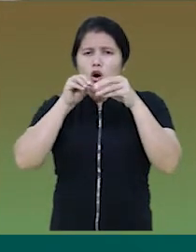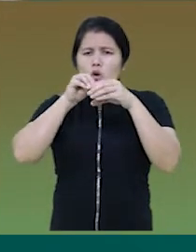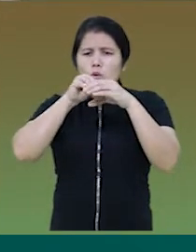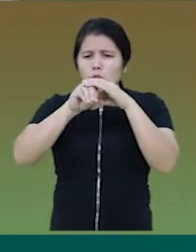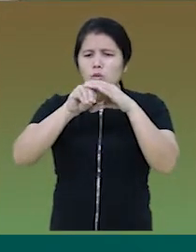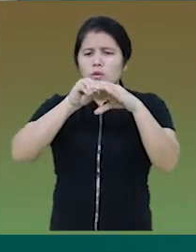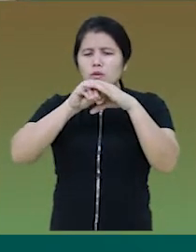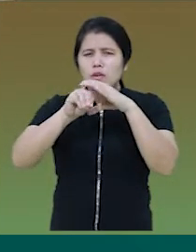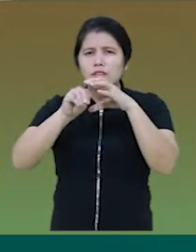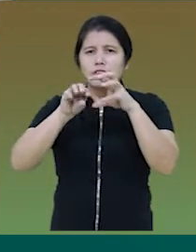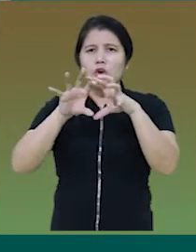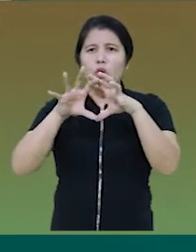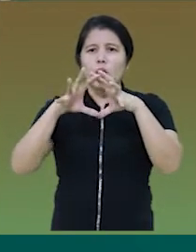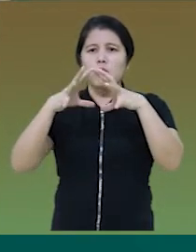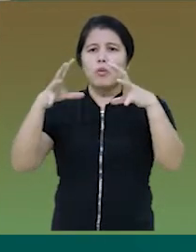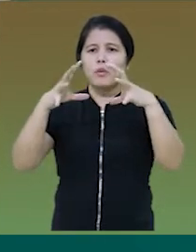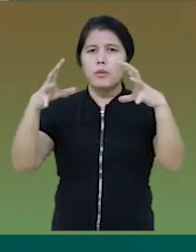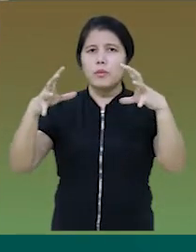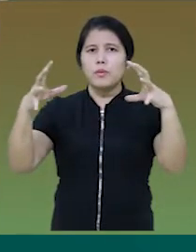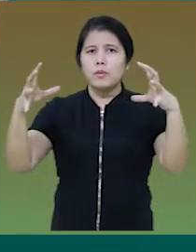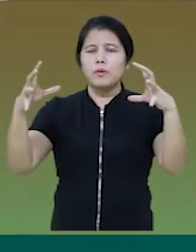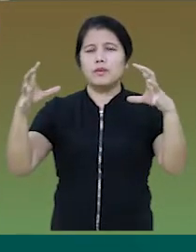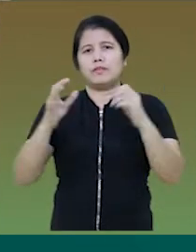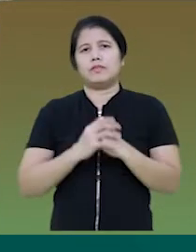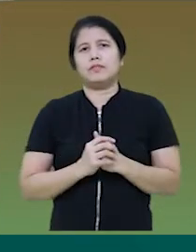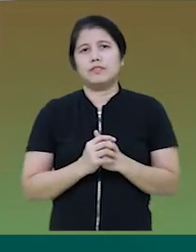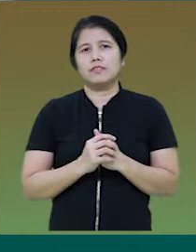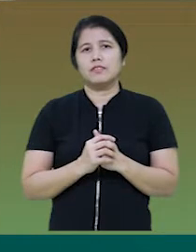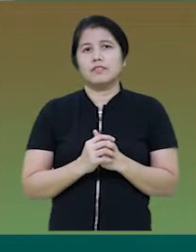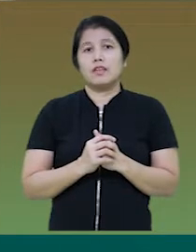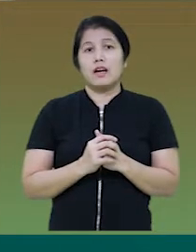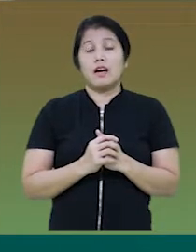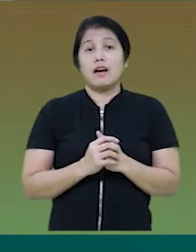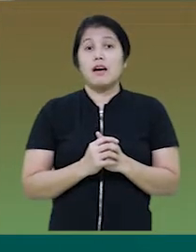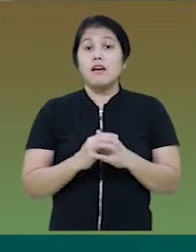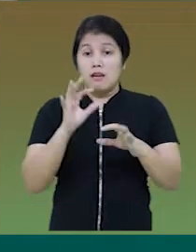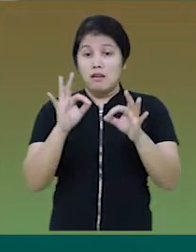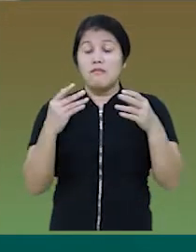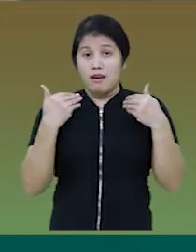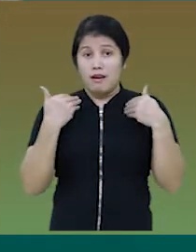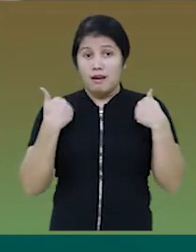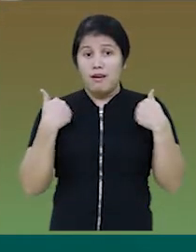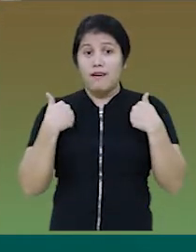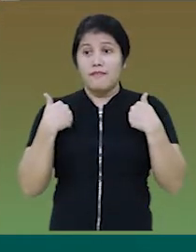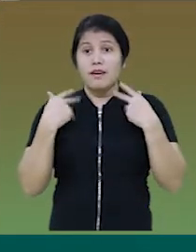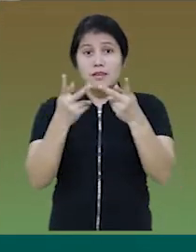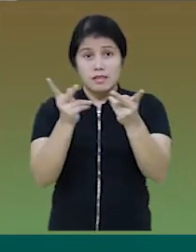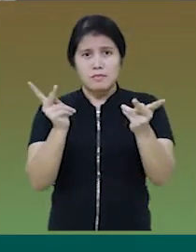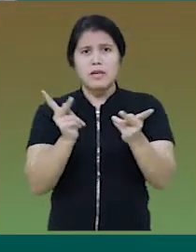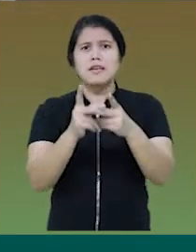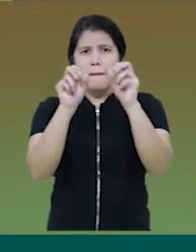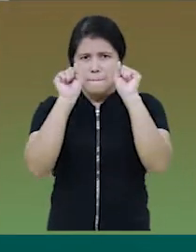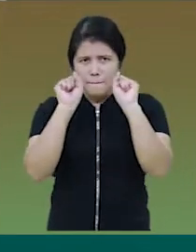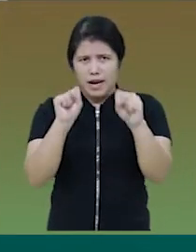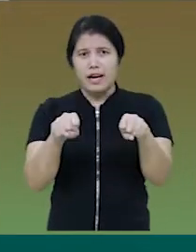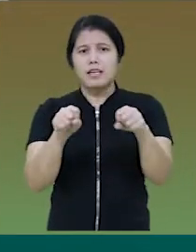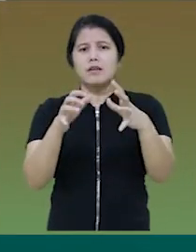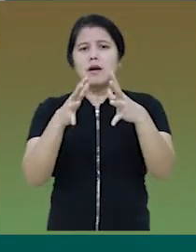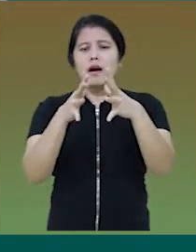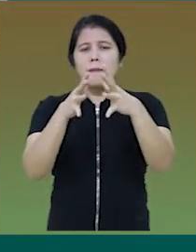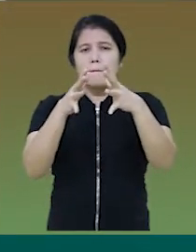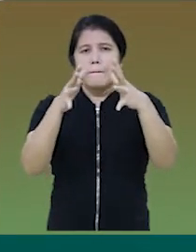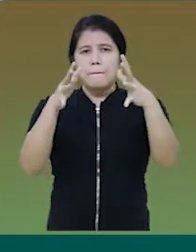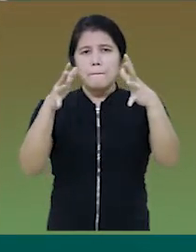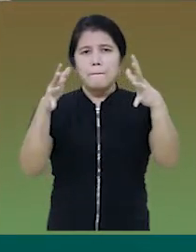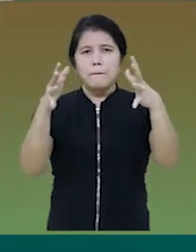in. Gas always fills the capacity of its container. Habang may espasyo ito sa sisidlan, maaari